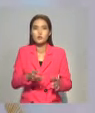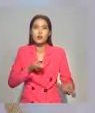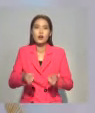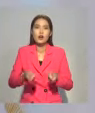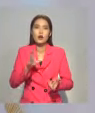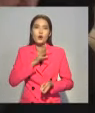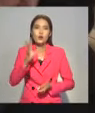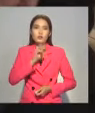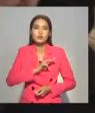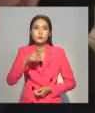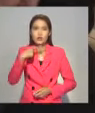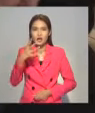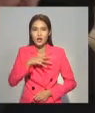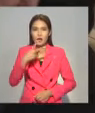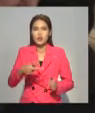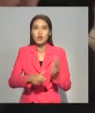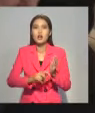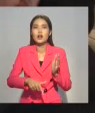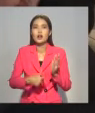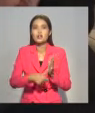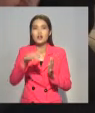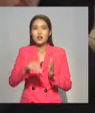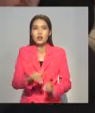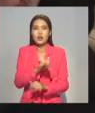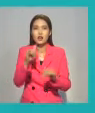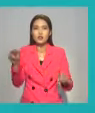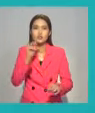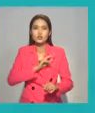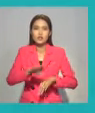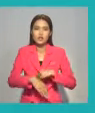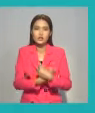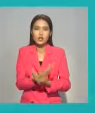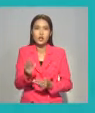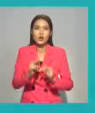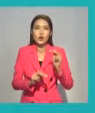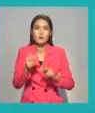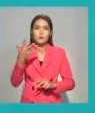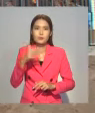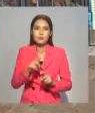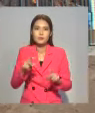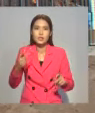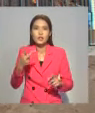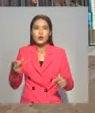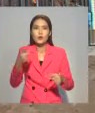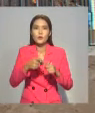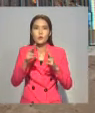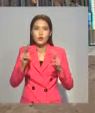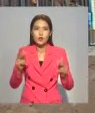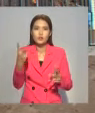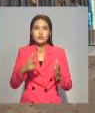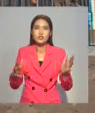атқарылып жатқан жұмыстарды айтты. 26,6 мыңнан астам жаңа жұмыс орны құрылған, 5 мектеп және 2 қосымша